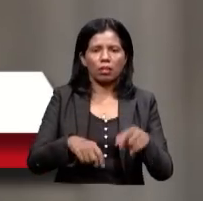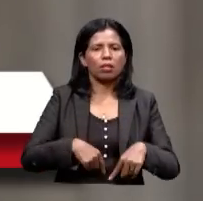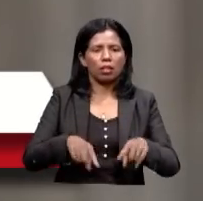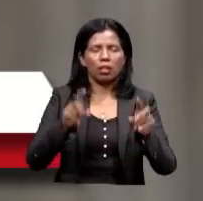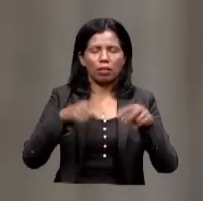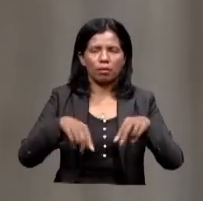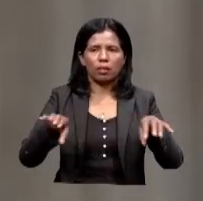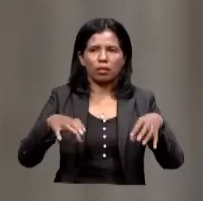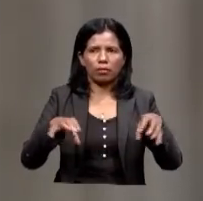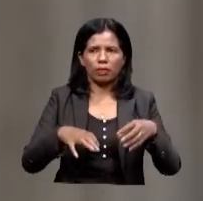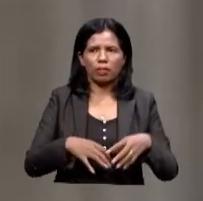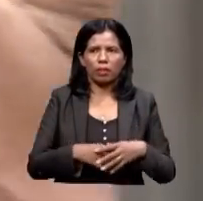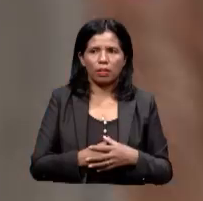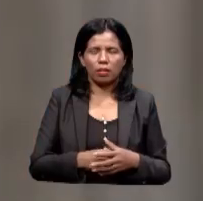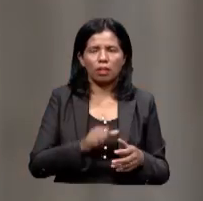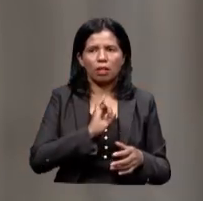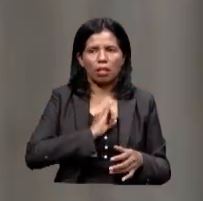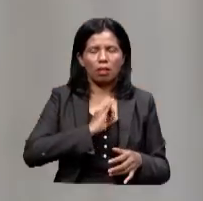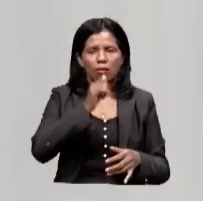Mana pasien? Pasien sih na.